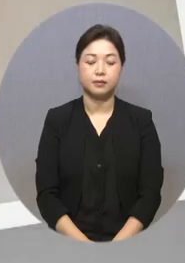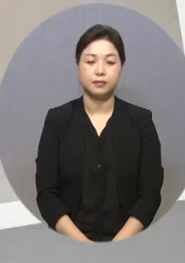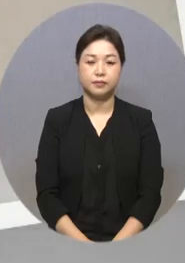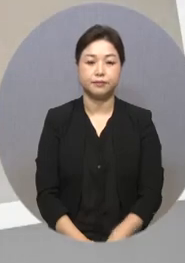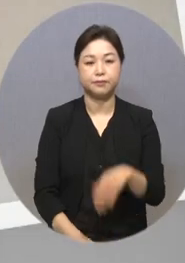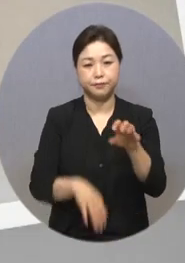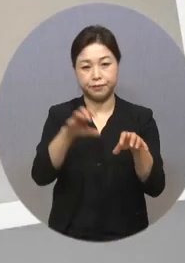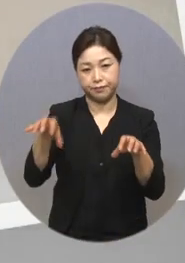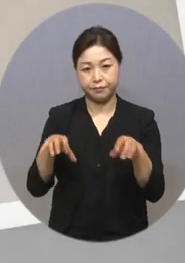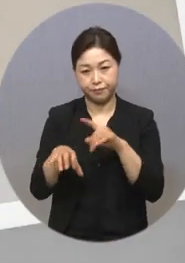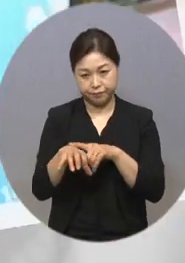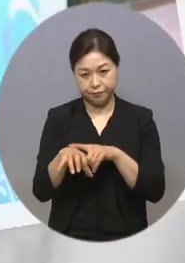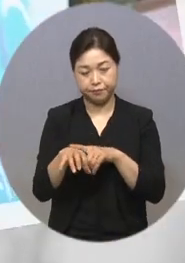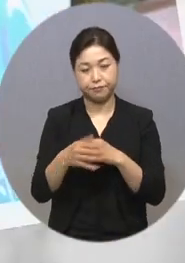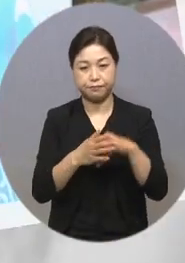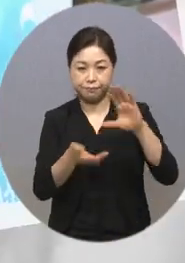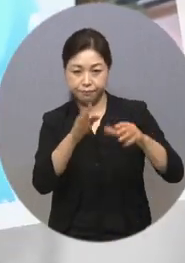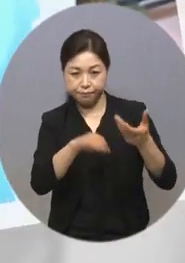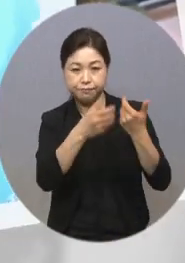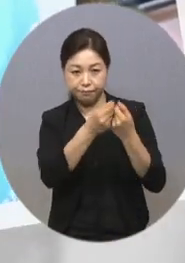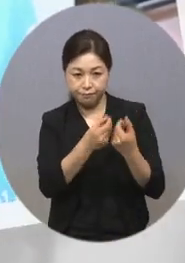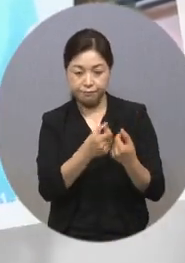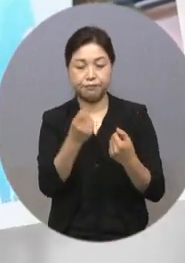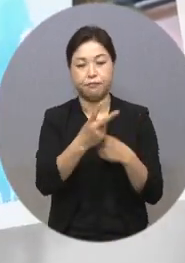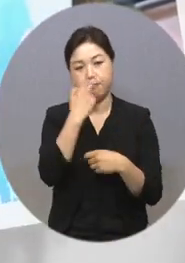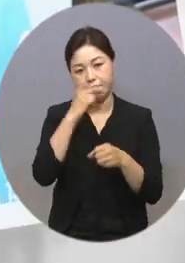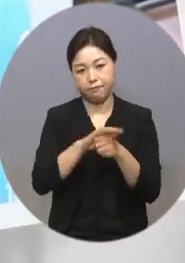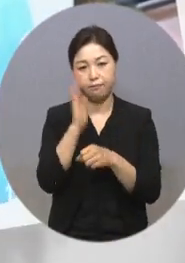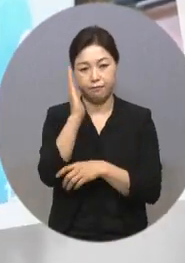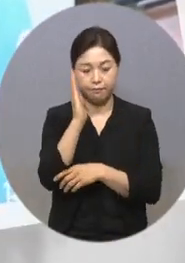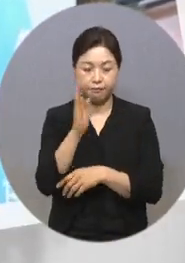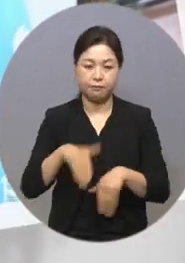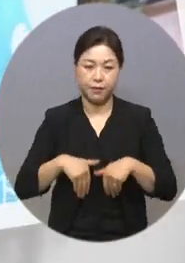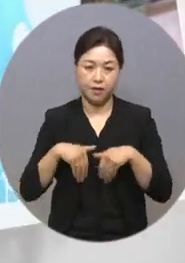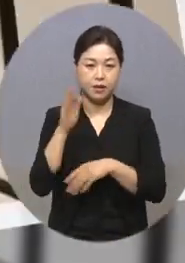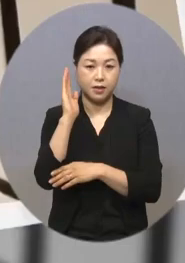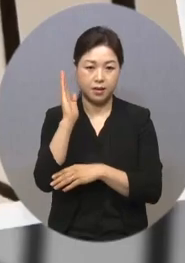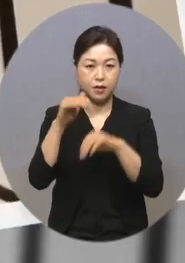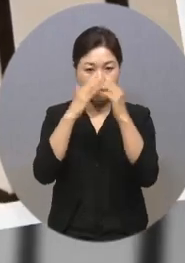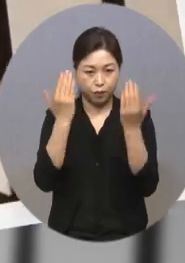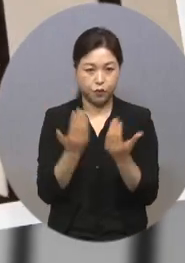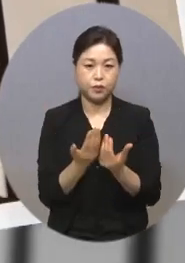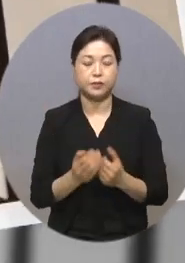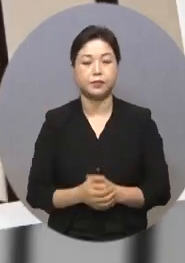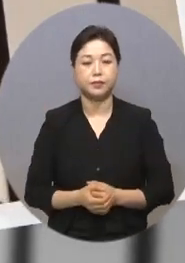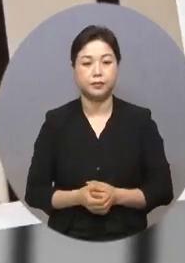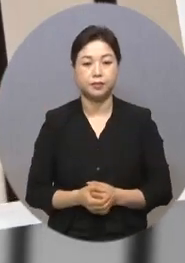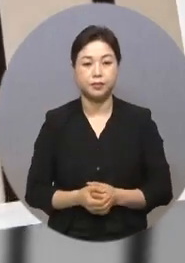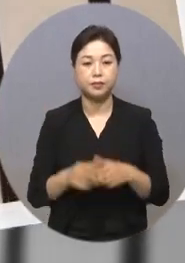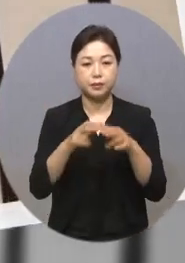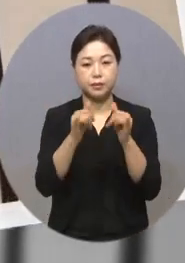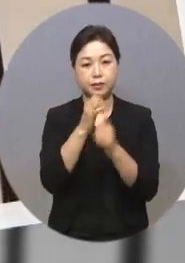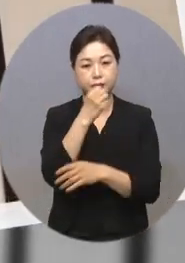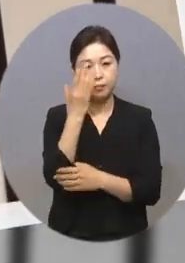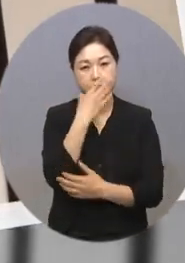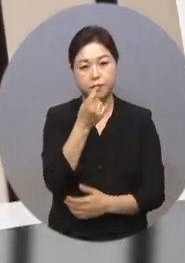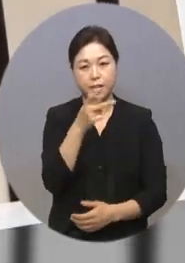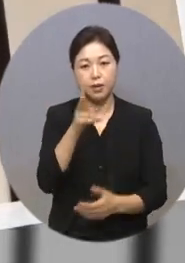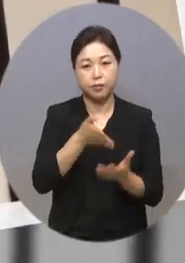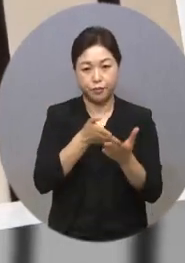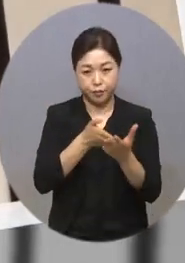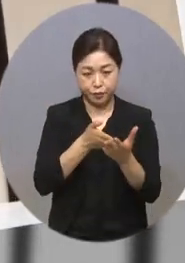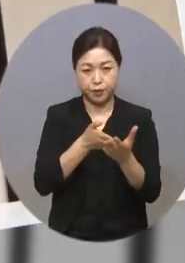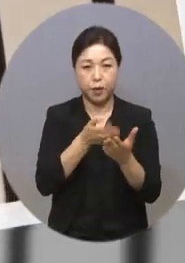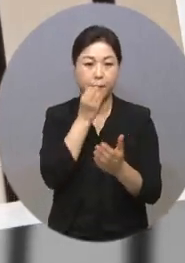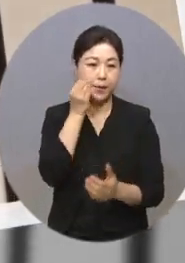우리 주변에서 일어나는 불공정한 살에 붙어 억울한 사연 따뜻한 윗 암까지 장애인 신문과 왜 표현 뉴스